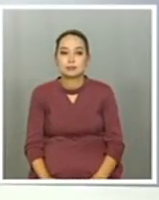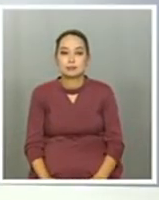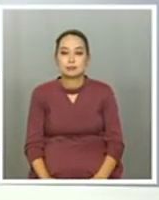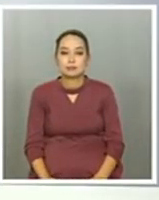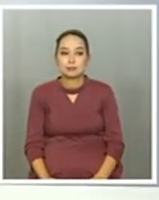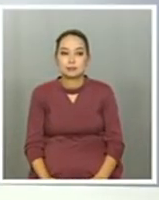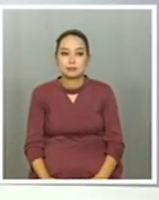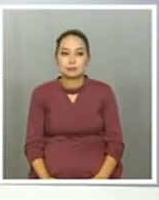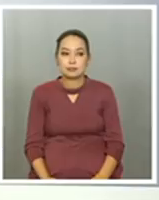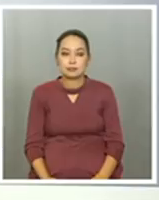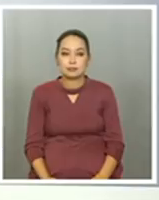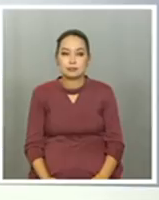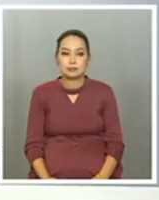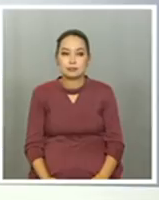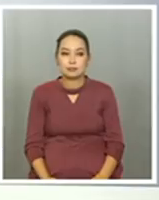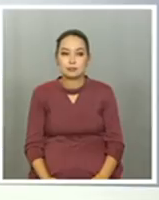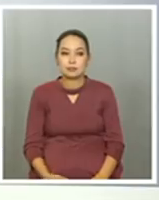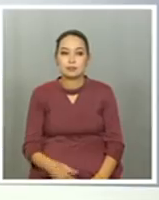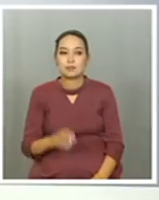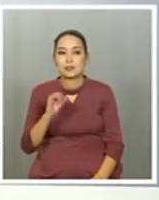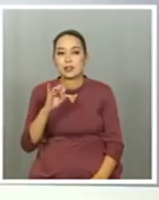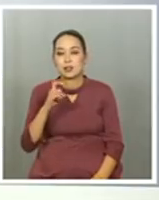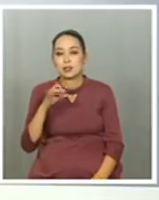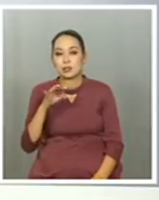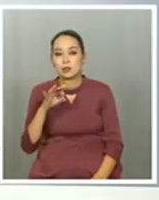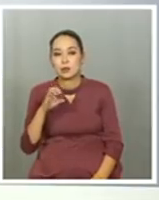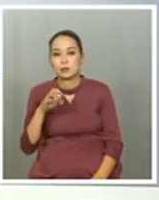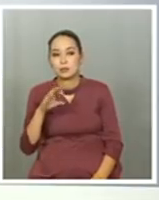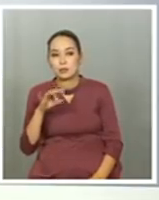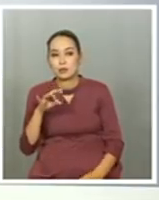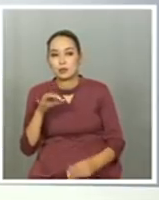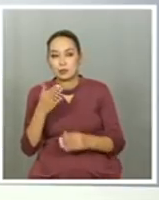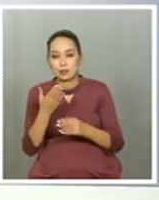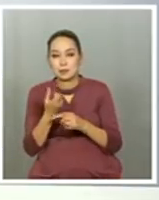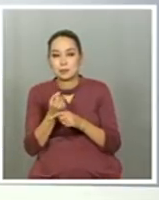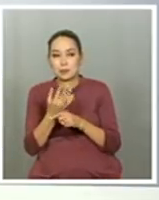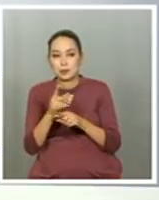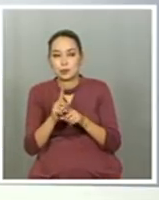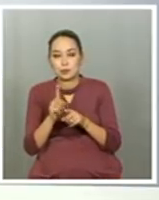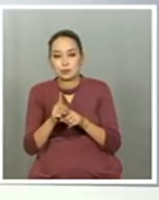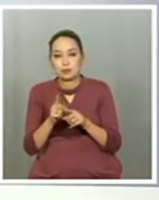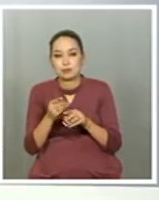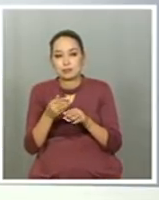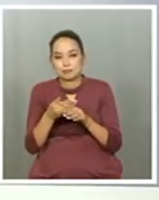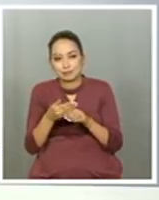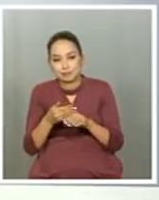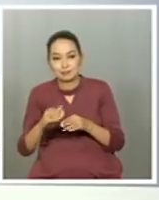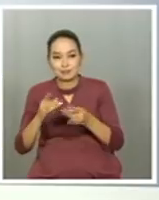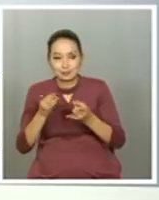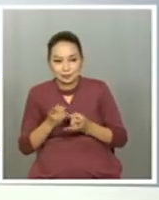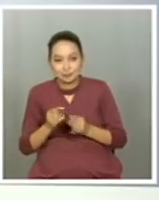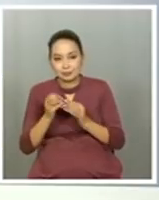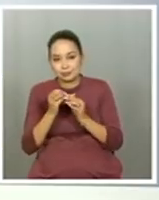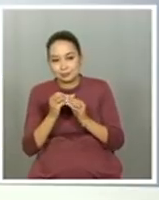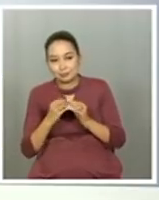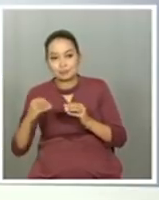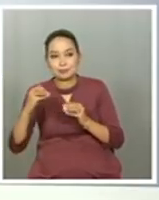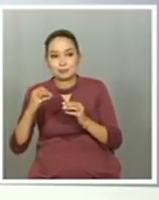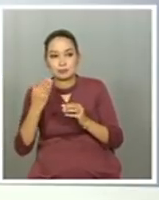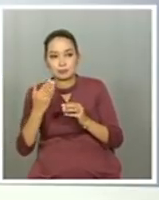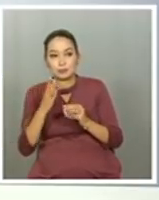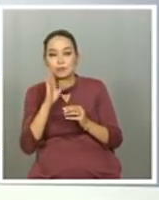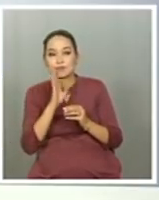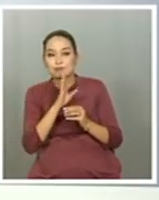археоспоралар дамиды. Археоспоралар бірнеше есе бөліну нәтижесінде аналық жасуша